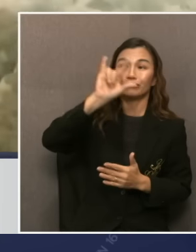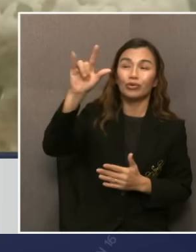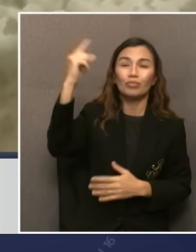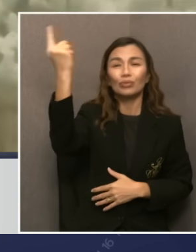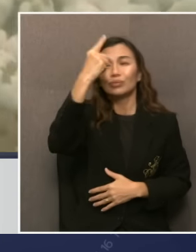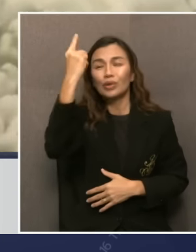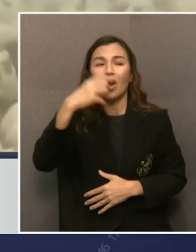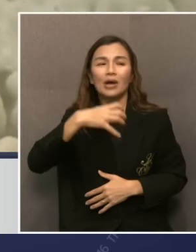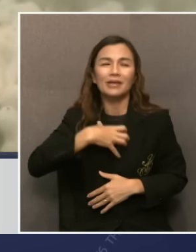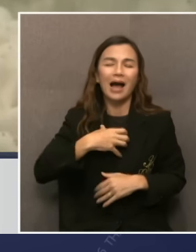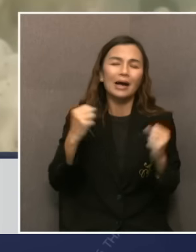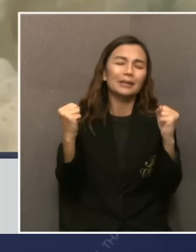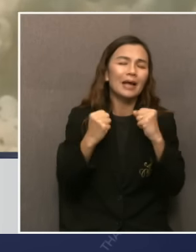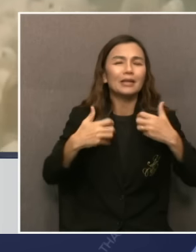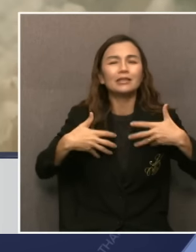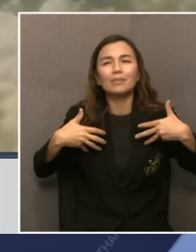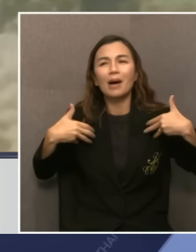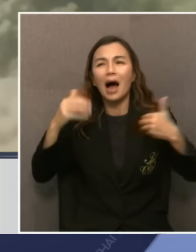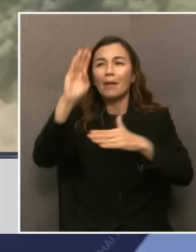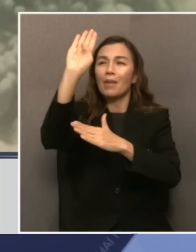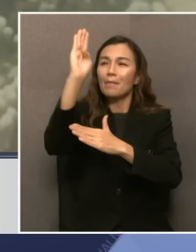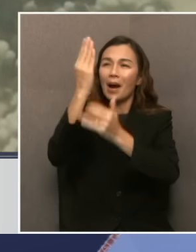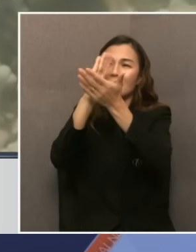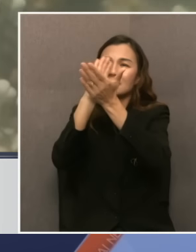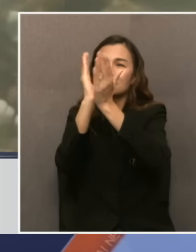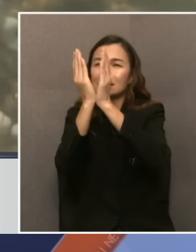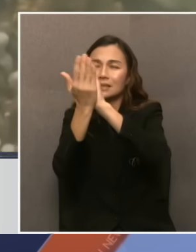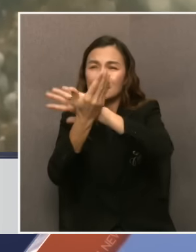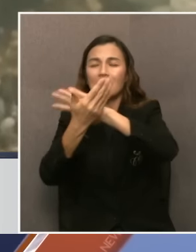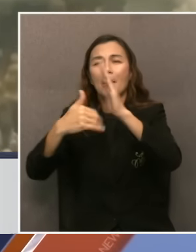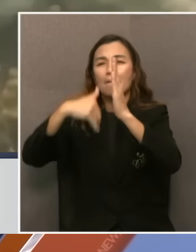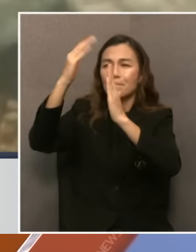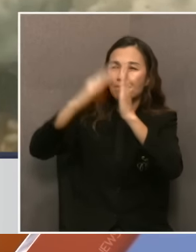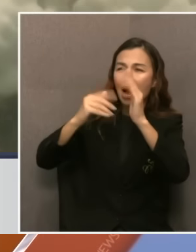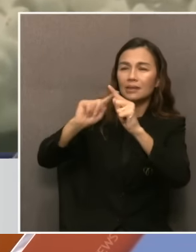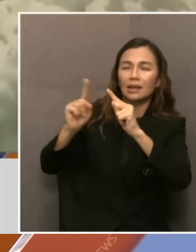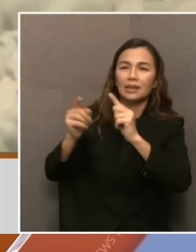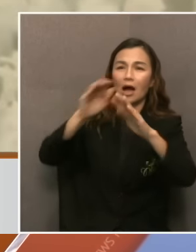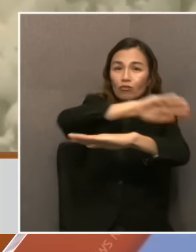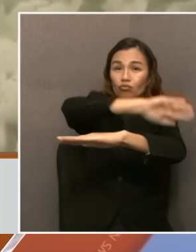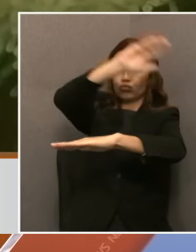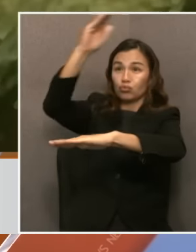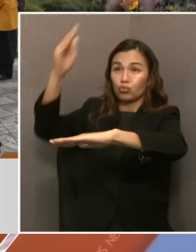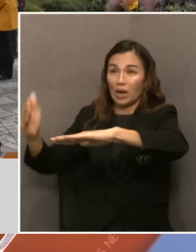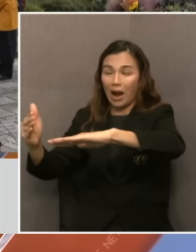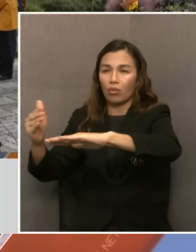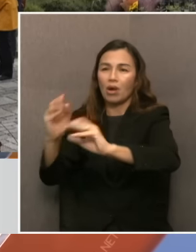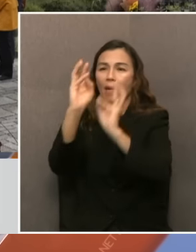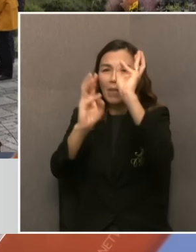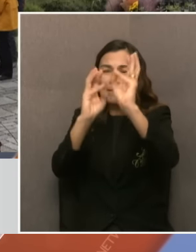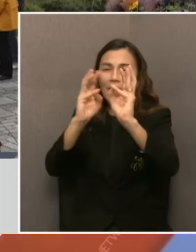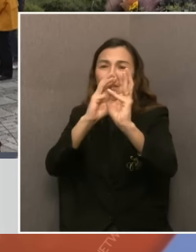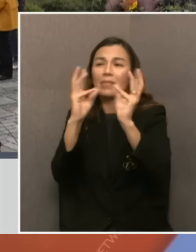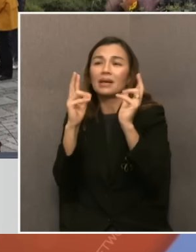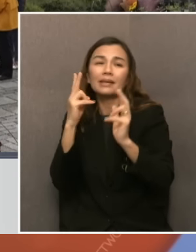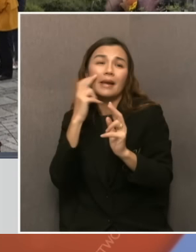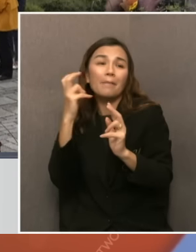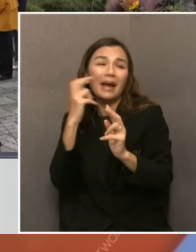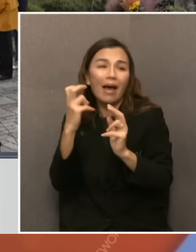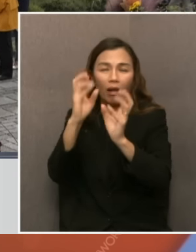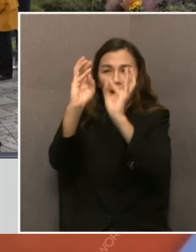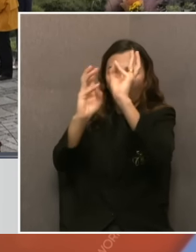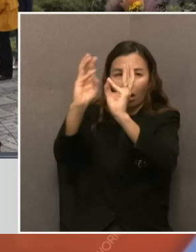ศหนาวไปชมใบไม้เปลี่ยนสีกันหรือว่าภูเขาไฟฟูจินะคะที่ปกติแล้วหิมะต้องมาแล้วปีนี้บางจุดอย่างเ